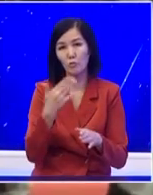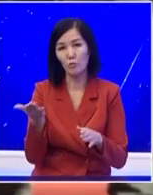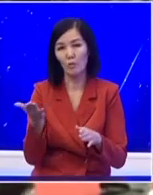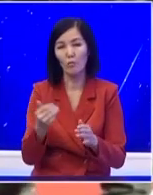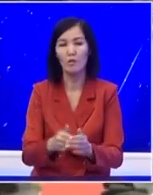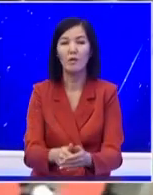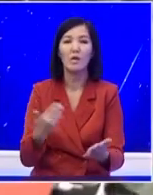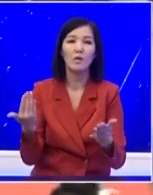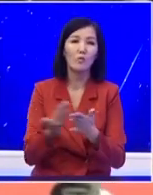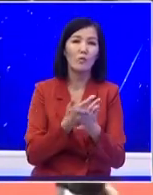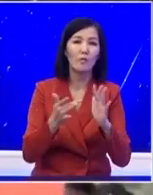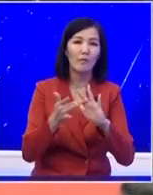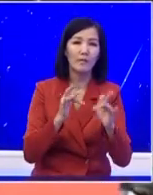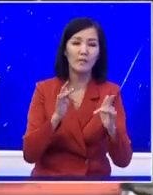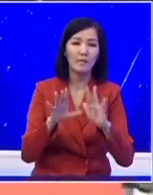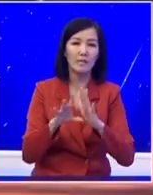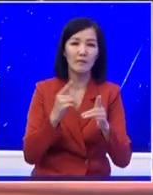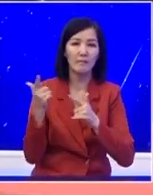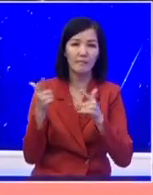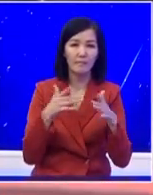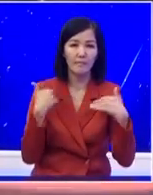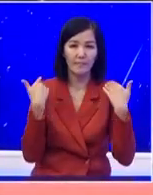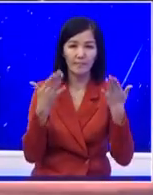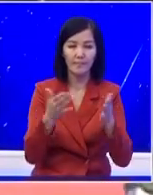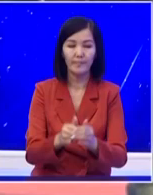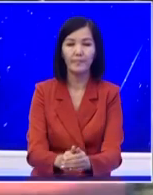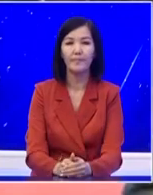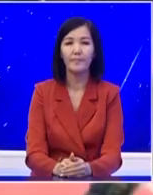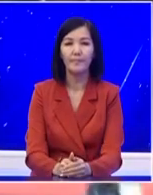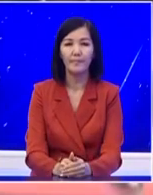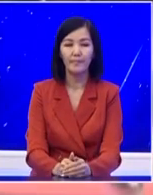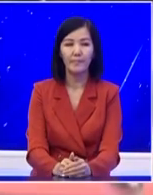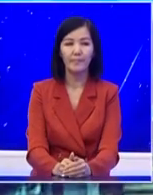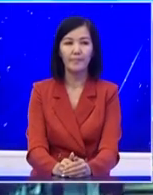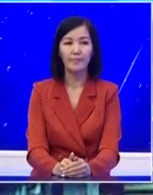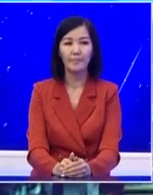зарубежных новостей подготовила Ануара Мангельдинов по материалам интернет-ресурсов.